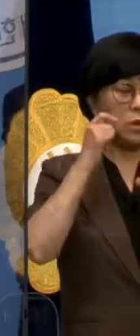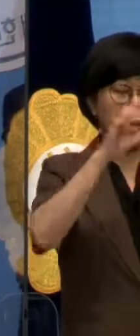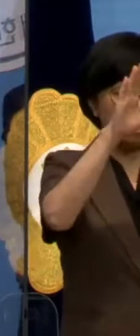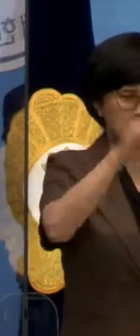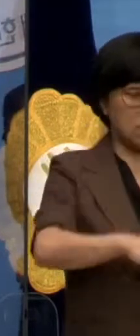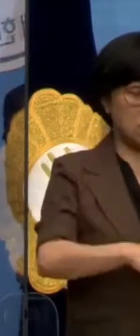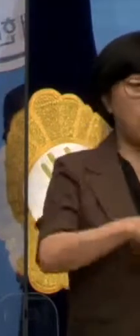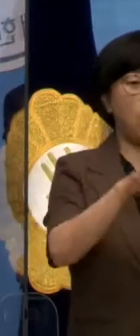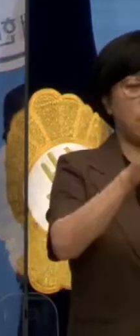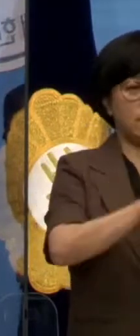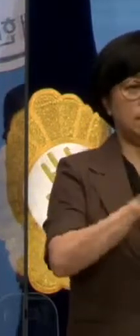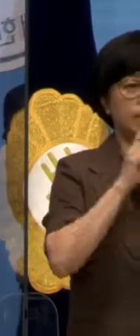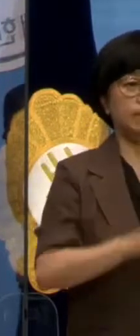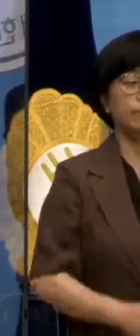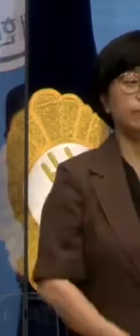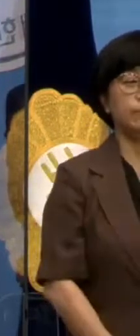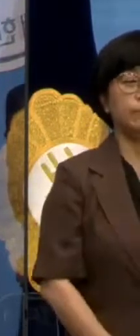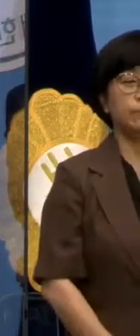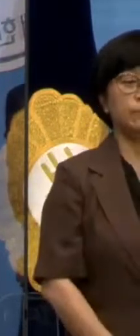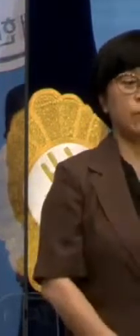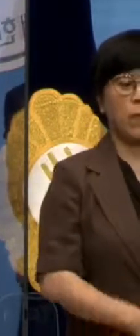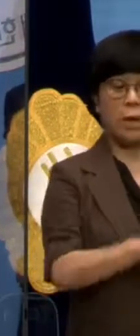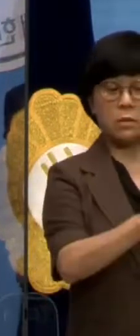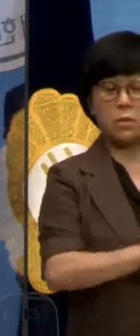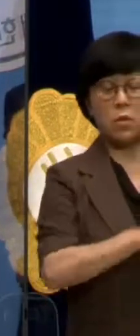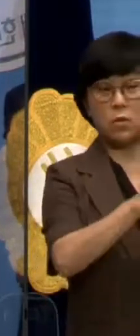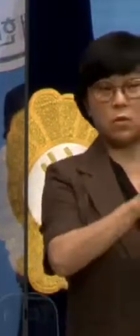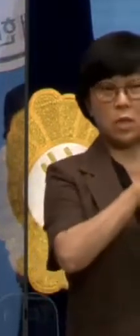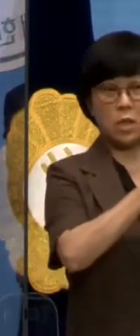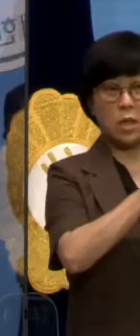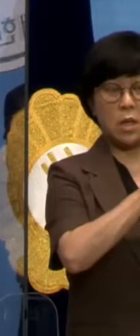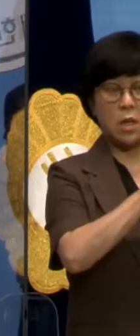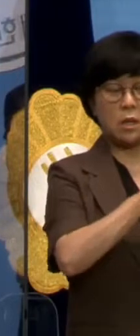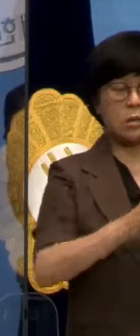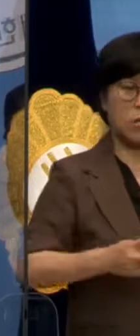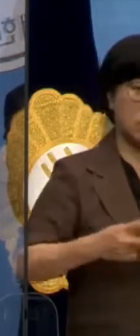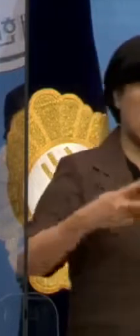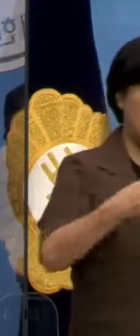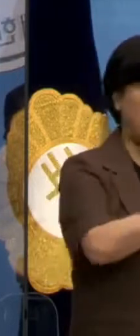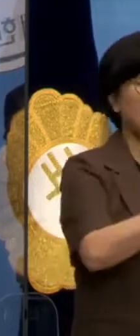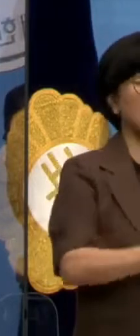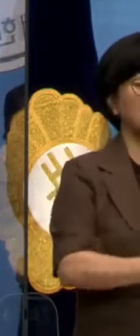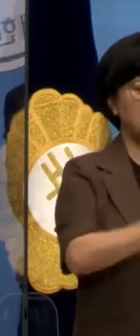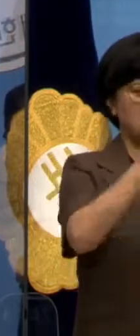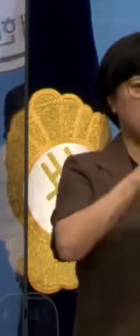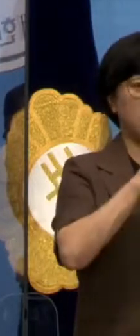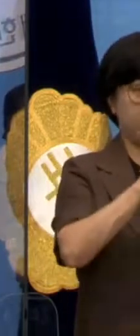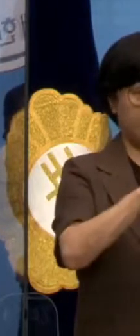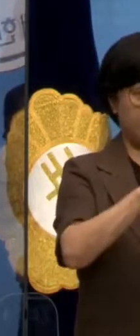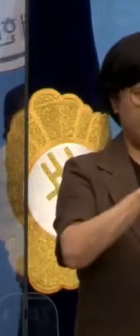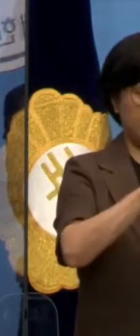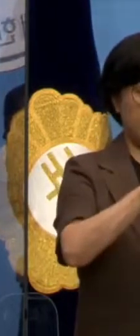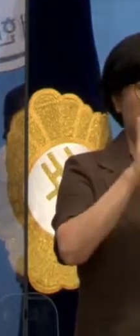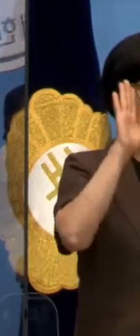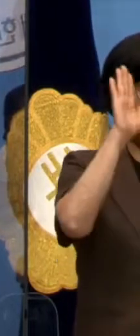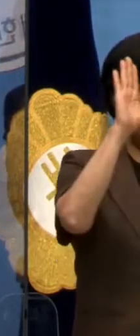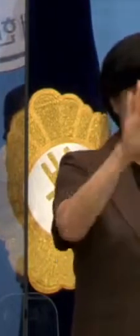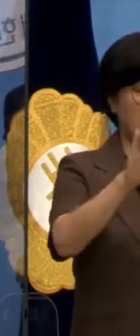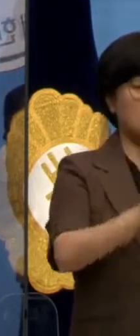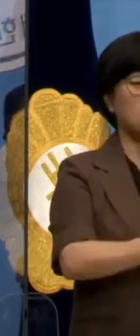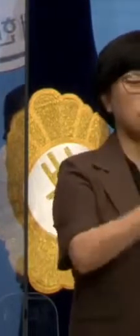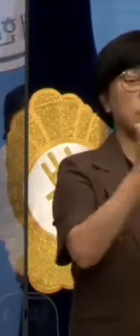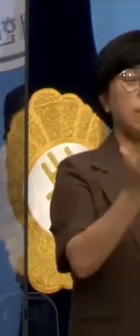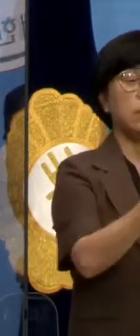시대적 과제가 되었습니다. 철도에 의해 분절된 도심을 연결하고 미래형 도시